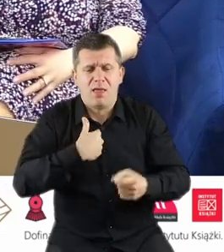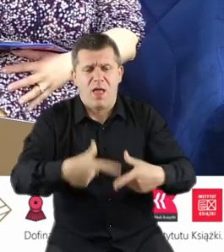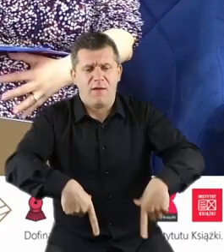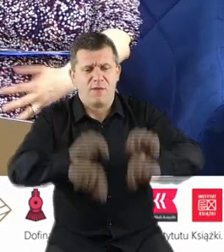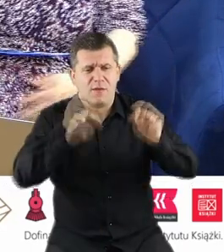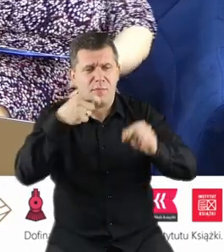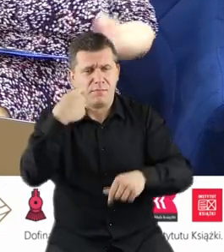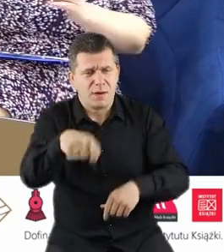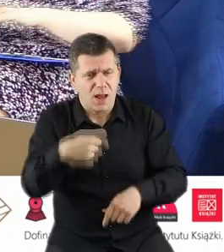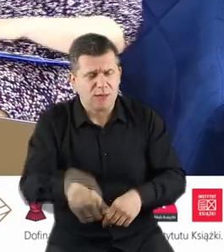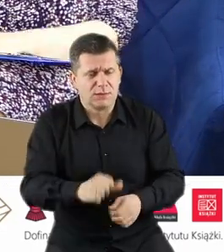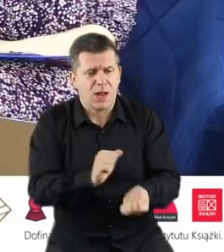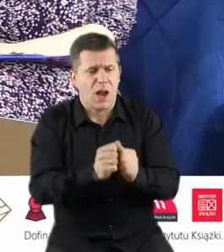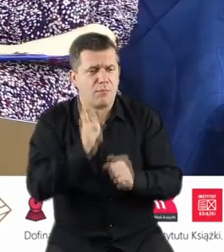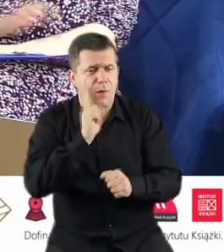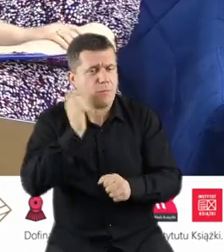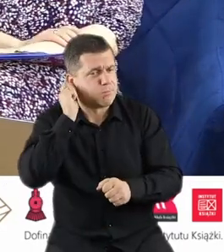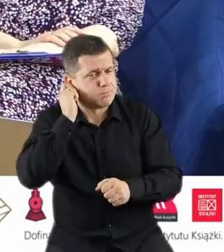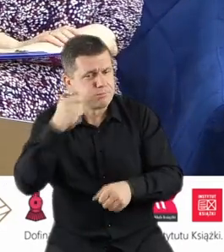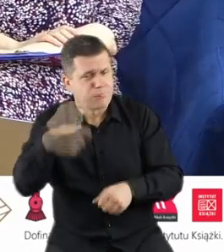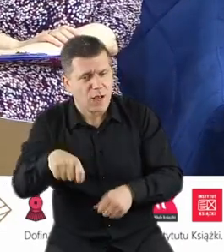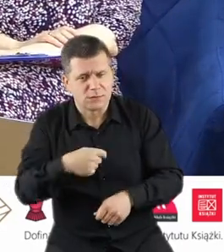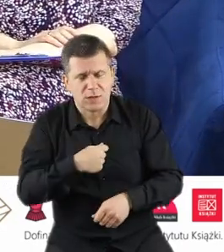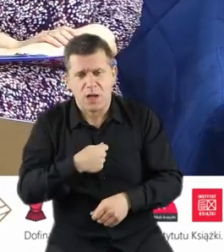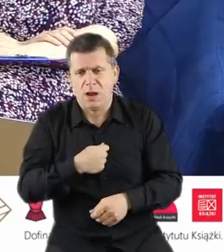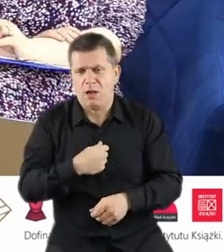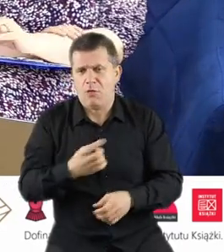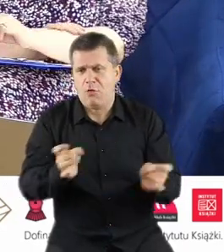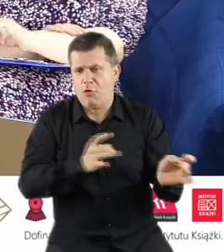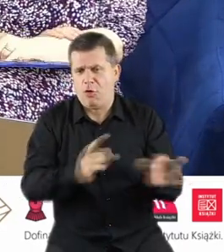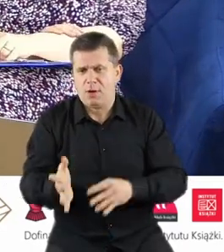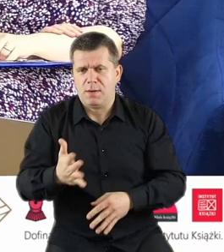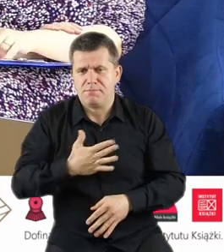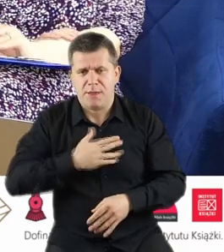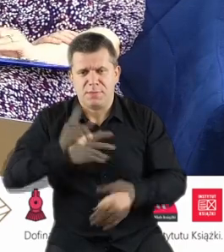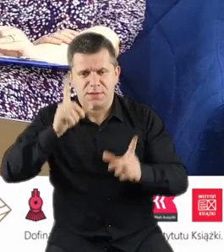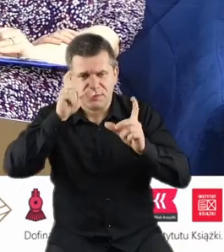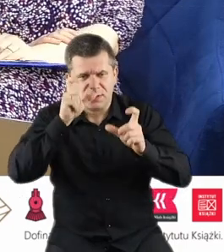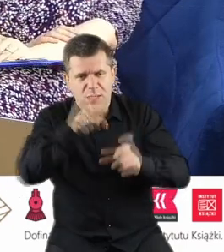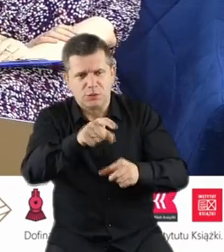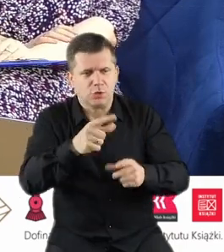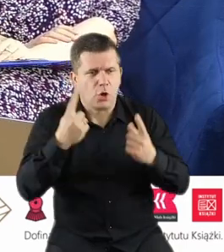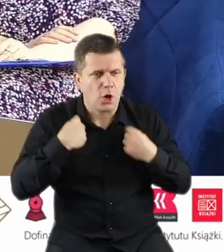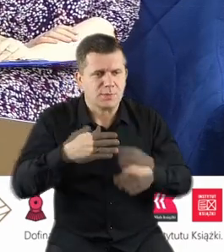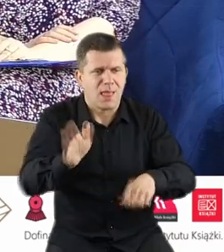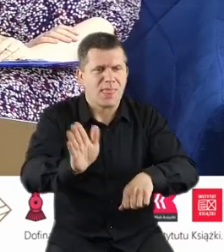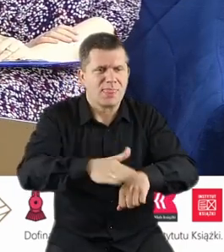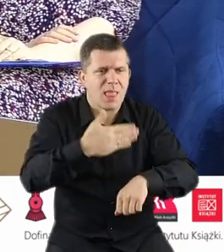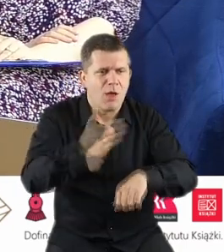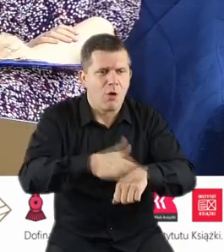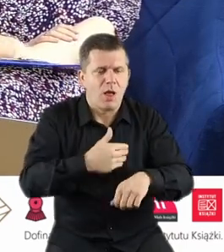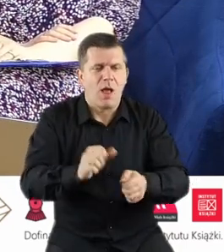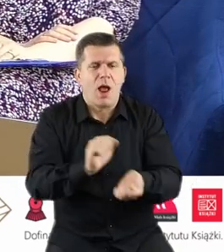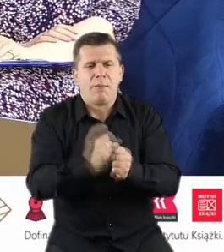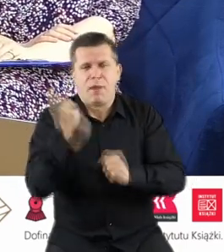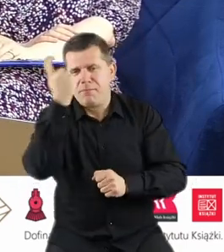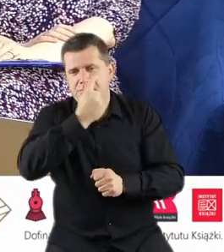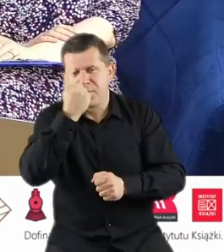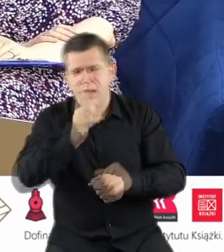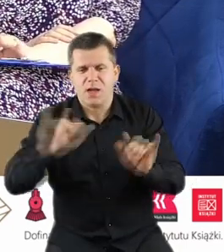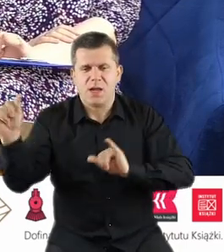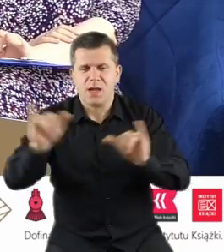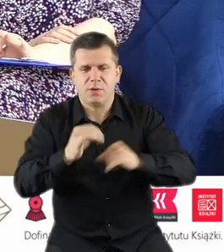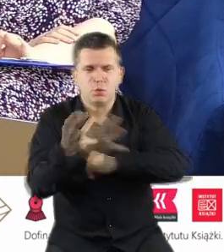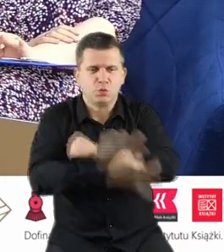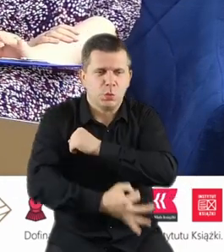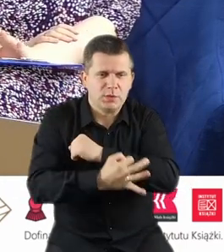albo prezydentkę, dajmy na to, i na wyciągnięcie ręki będziemy mieli zdjęcie tej osoby na golasa, na pijackiej imprezie studenckiej i z nakładką Czubaki